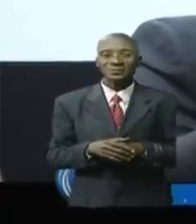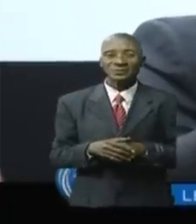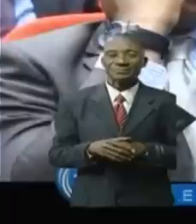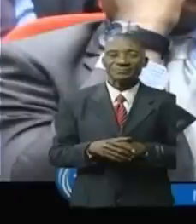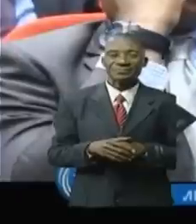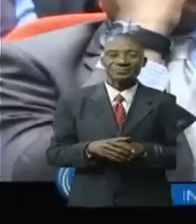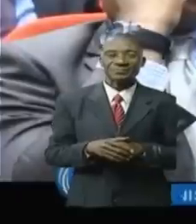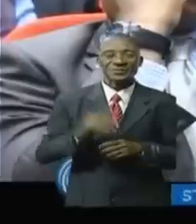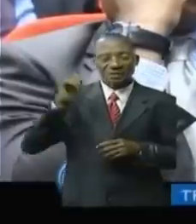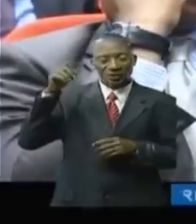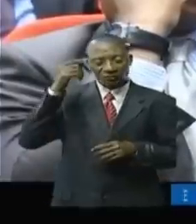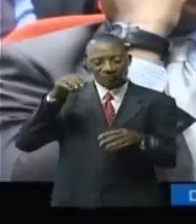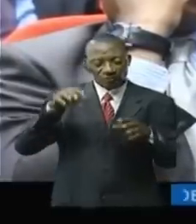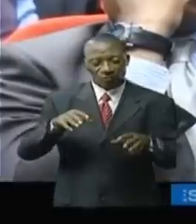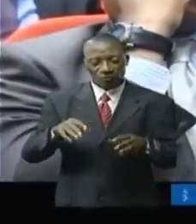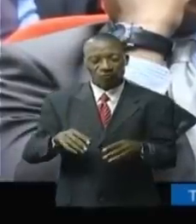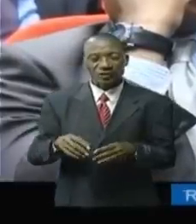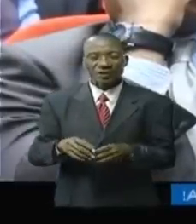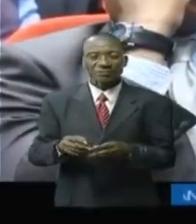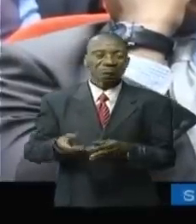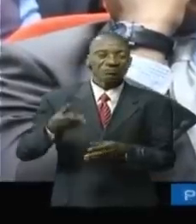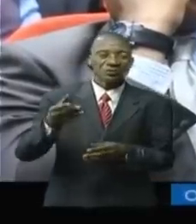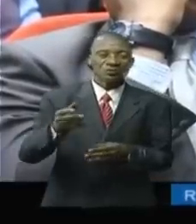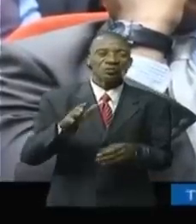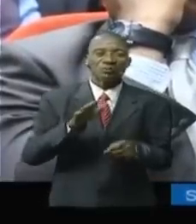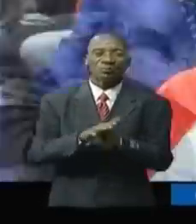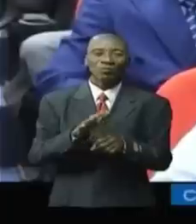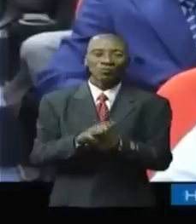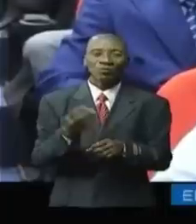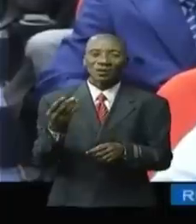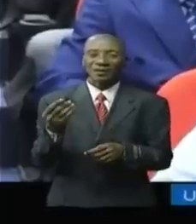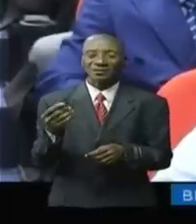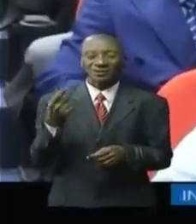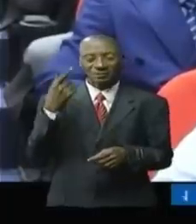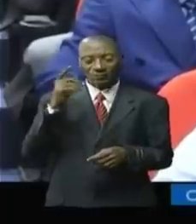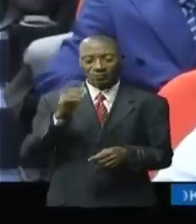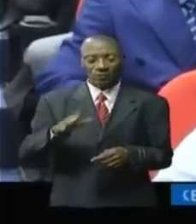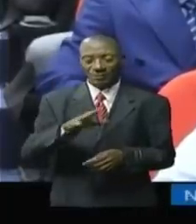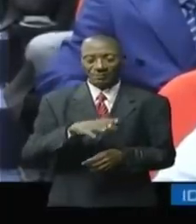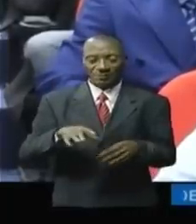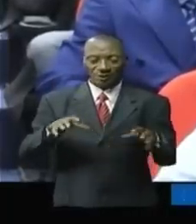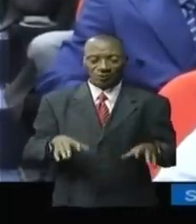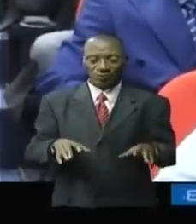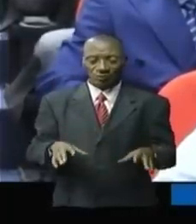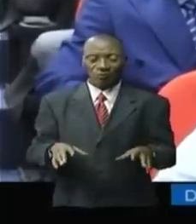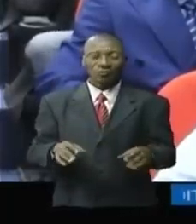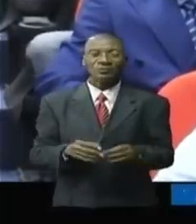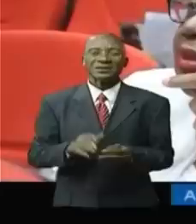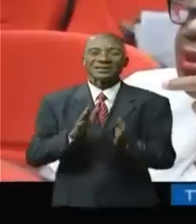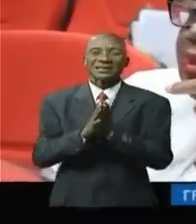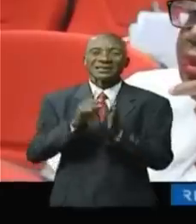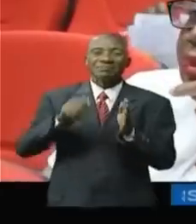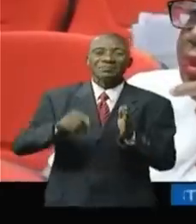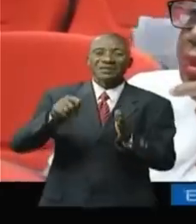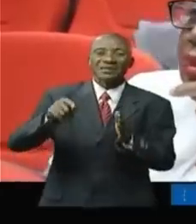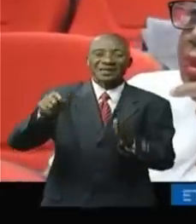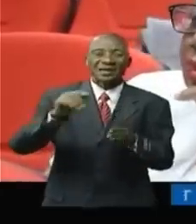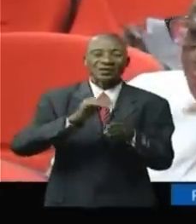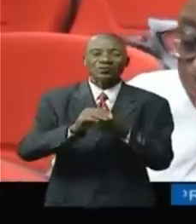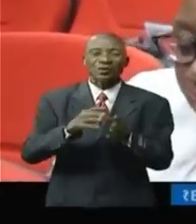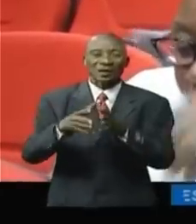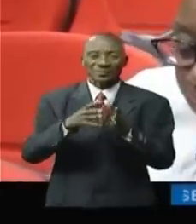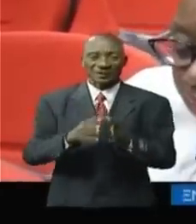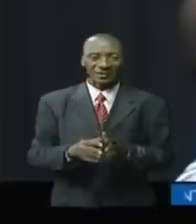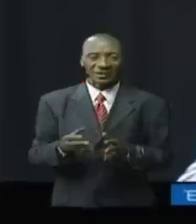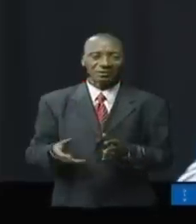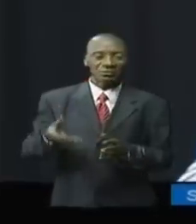de 10 millions de membres, participe à l'économie du pays avec plus ou moins 10 milliards de dollars américains l'an. À travers la